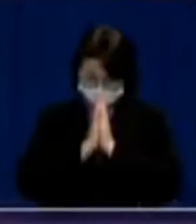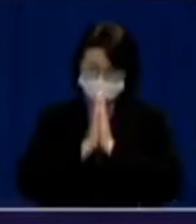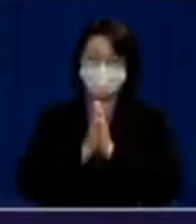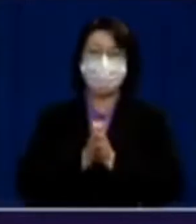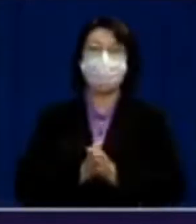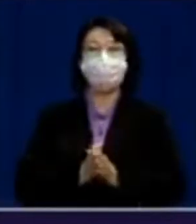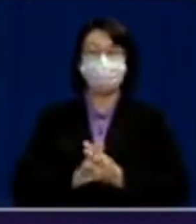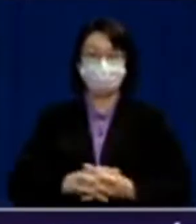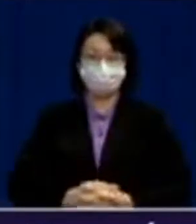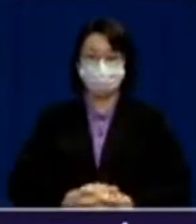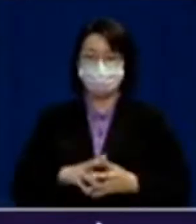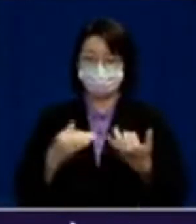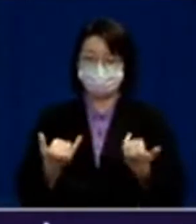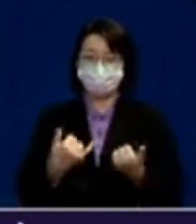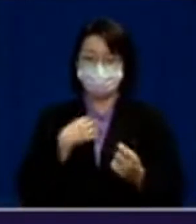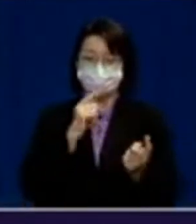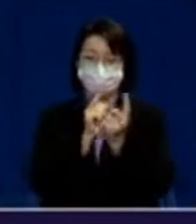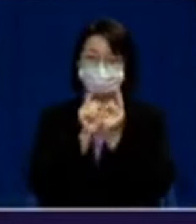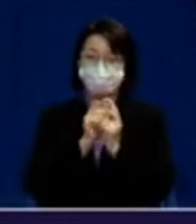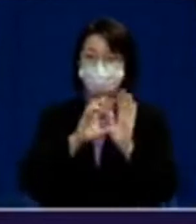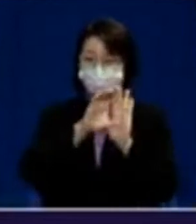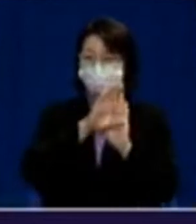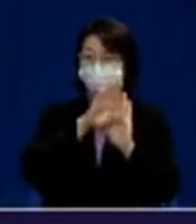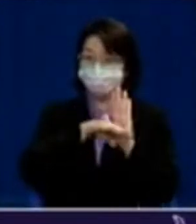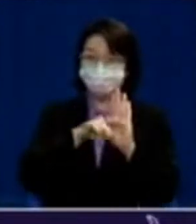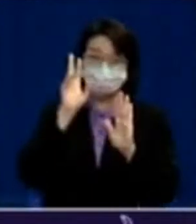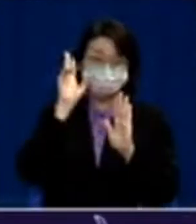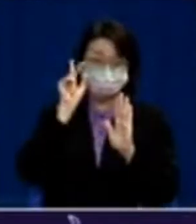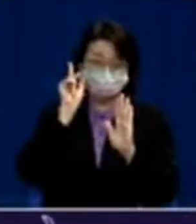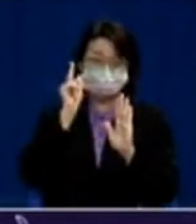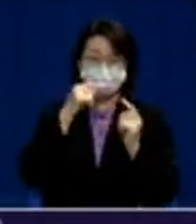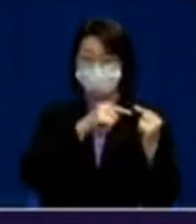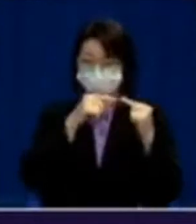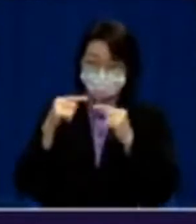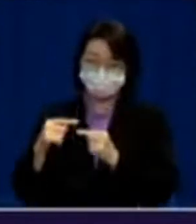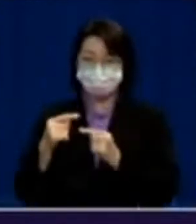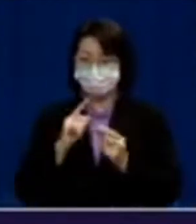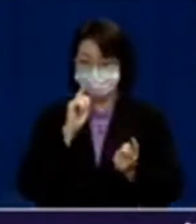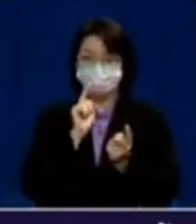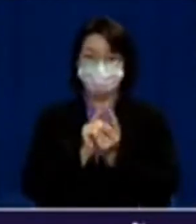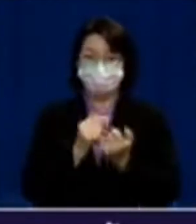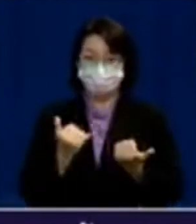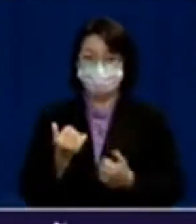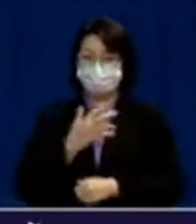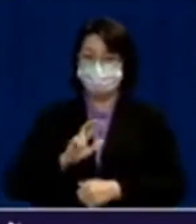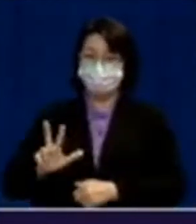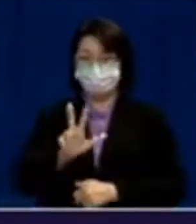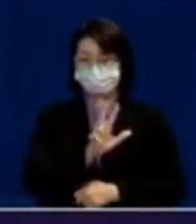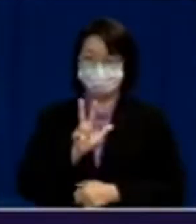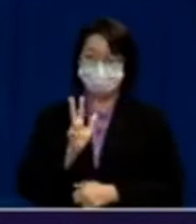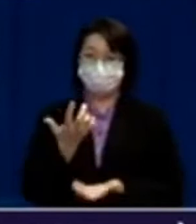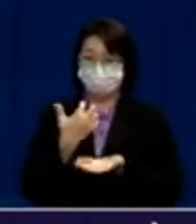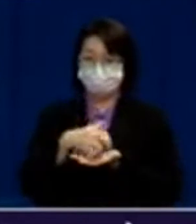ก็สวัสดีค่ะคุณผู้ชมคะมาติดตามข้อมูลข่าวสารในพื้นที่กล่องภาคเหนือตอนล่างกับเราสองคนกันต่อนะคะที่ฉันจะสิ่งที่เหมือนความสุขดีค่ะ